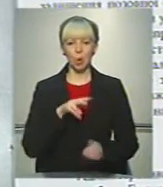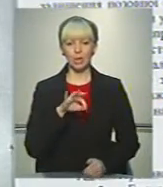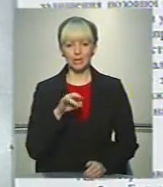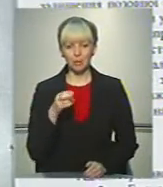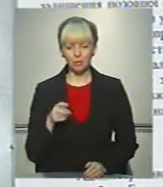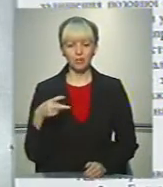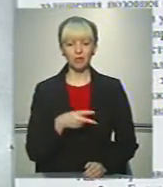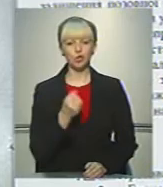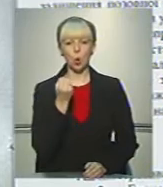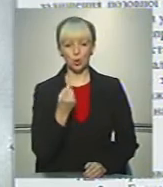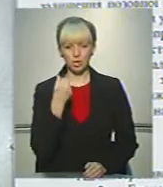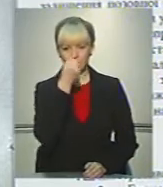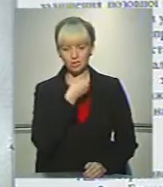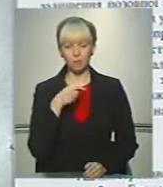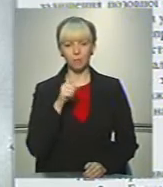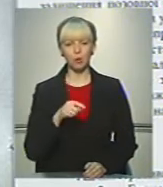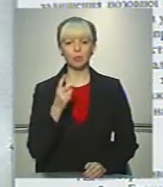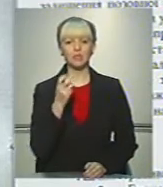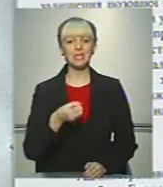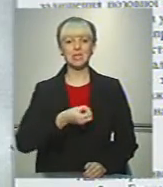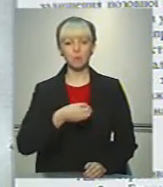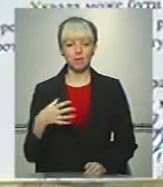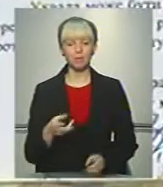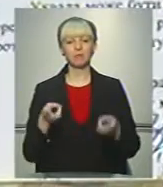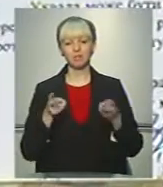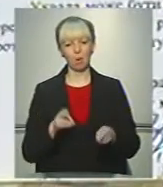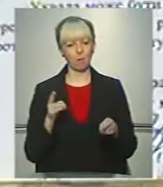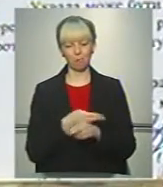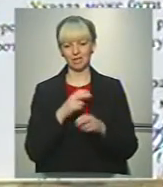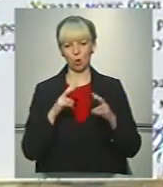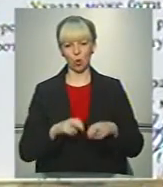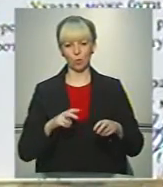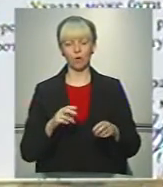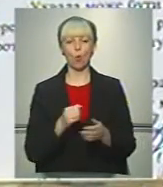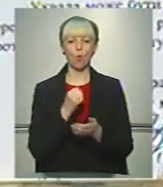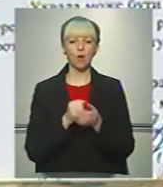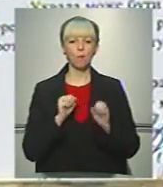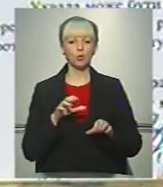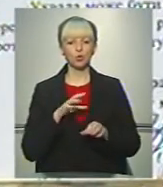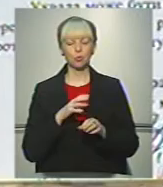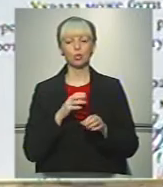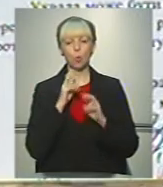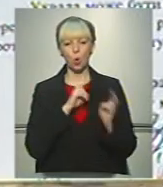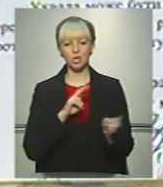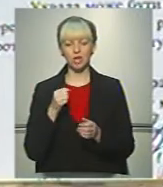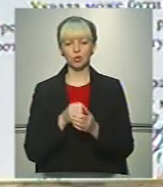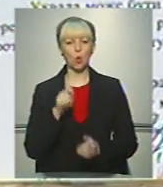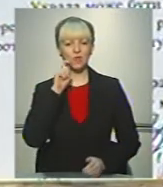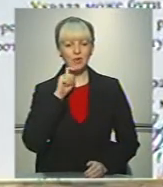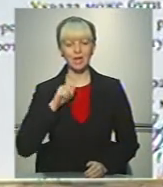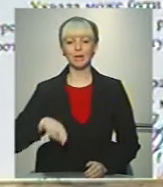липня 2011 року номер 215 залишити без розгляду. Ухвала може бути оскаржена до